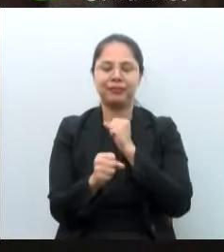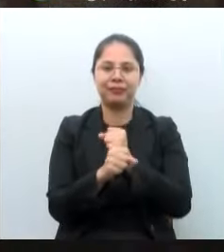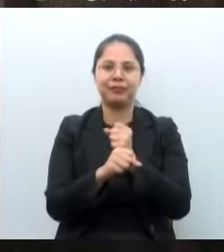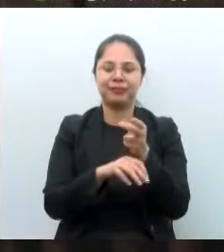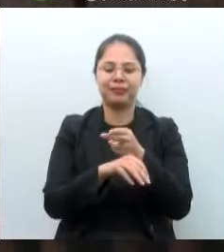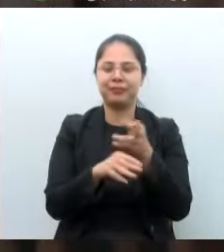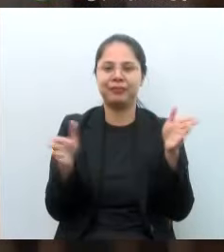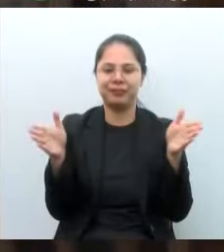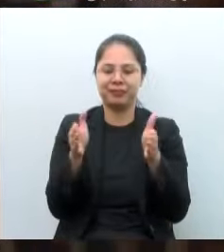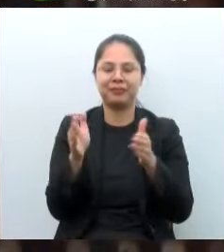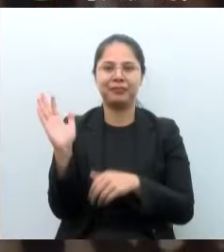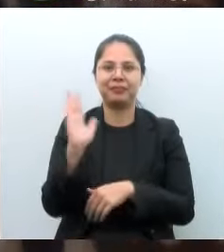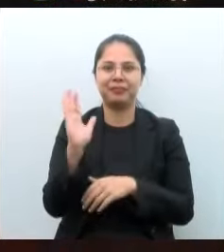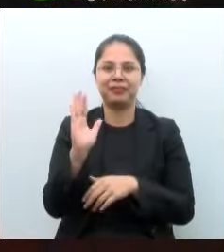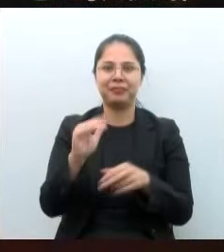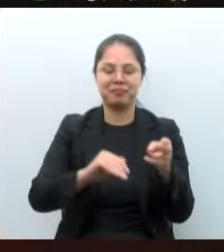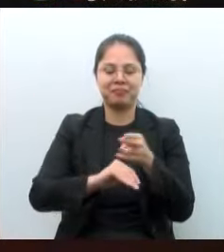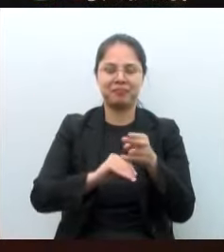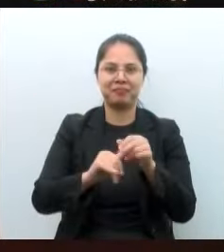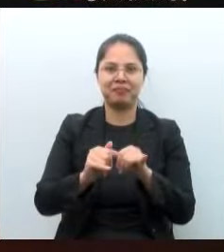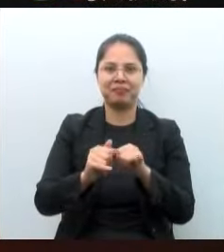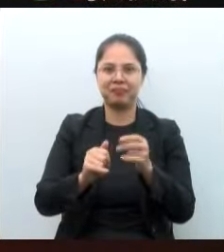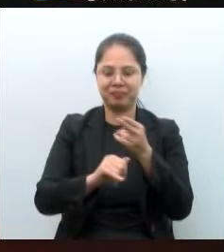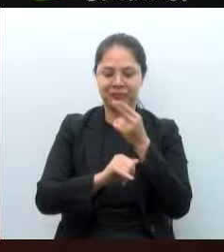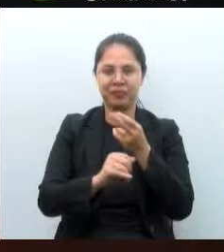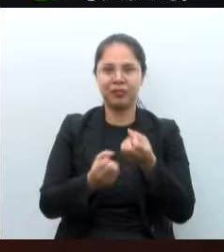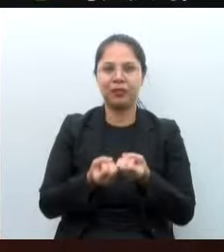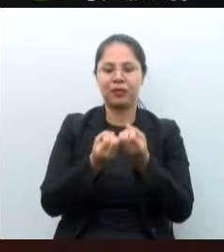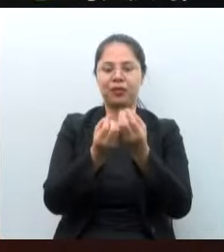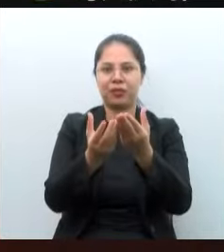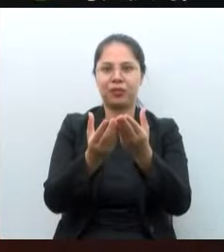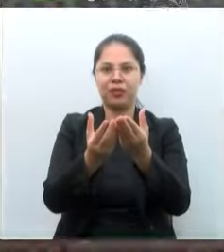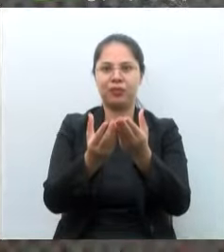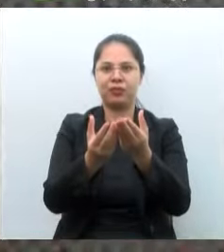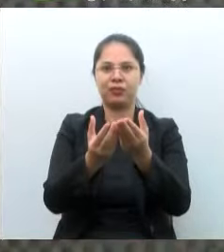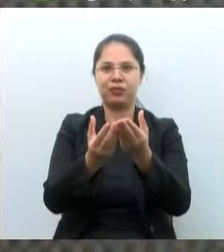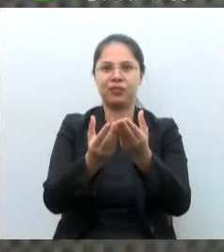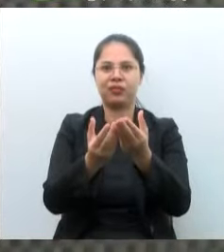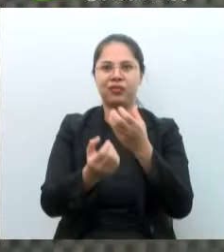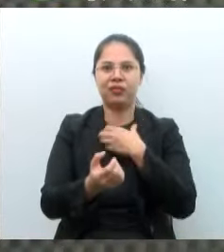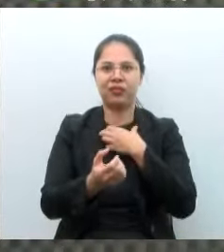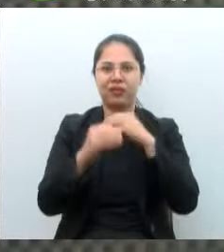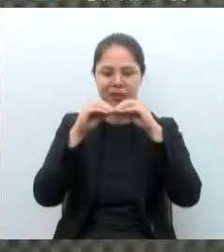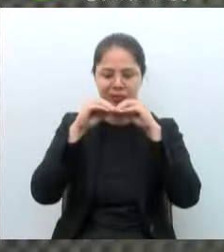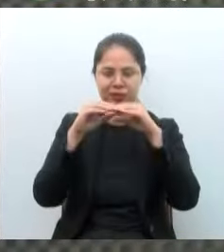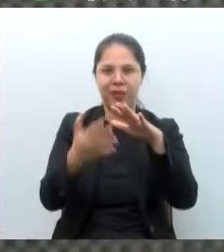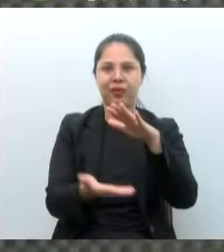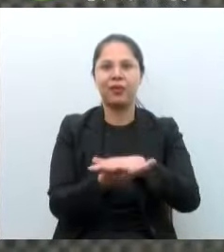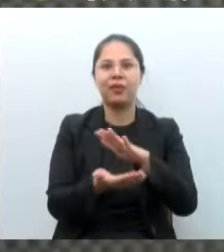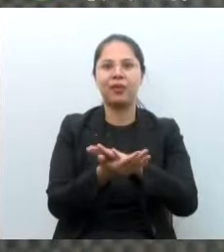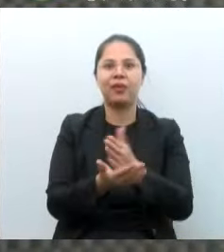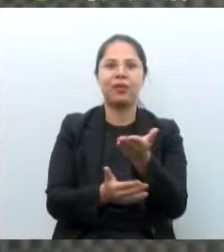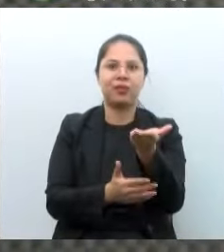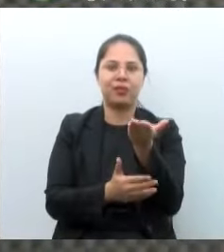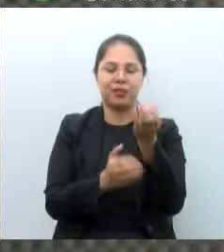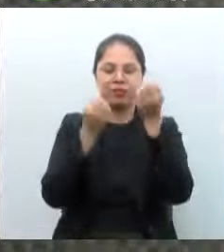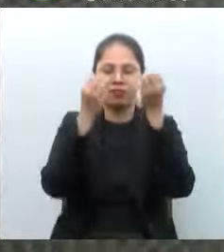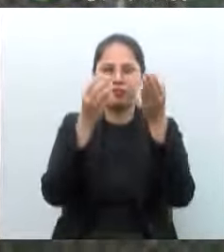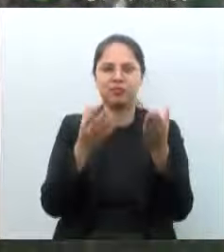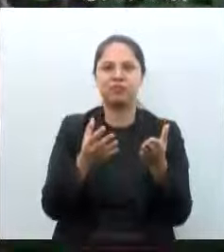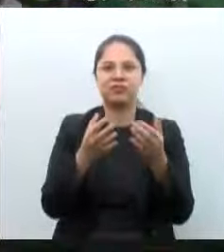นตร์สั้นแต่ว่าเราจะทำเป็นภาพยนตร์เต็มเรื่องจะทำเป็นแบบว่างานส่งครูจบเนี่ยแต่ผมรู้สึกว่าผมอยากเอามาฉายในโรงเรียนด้วยก็เลยขอครูแ